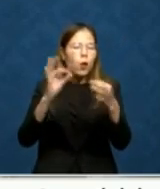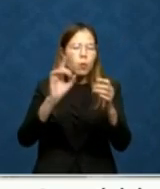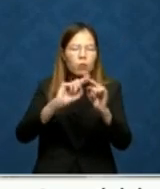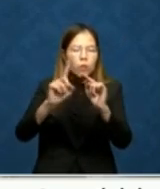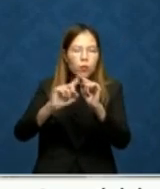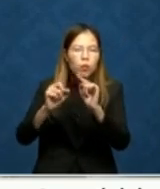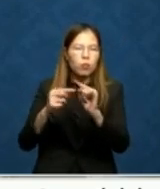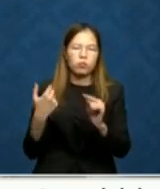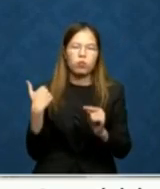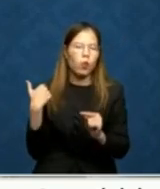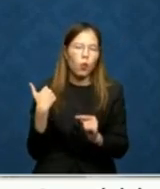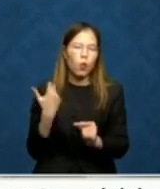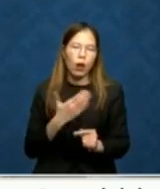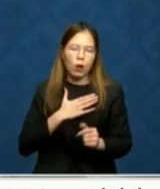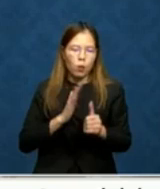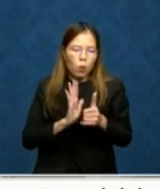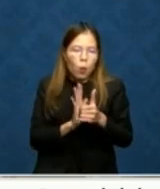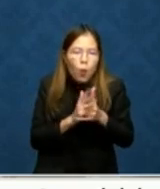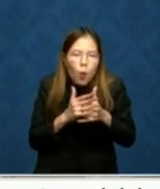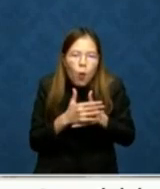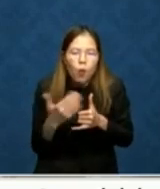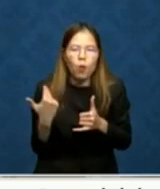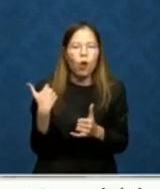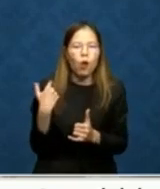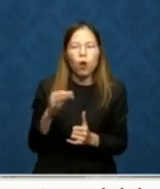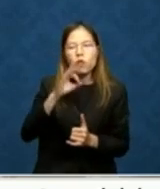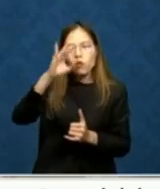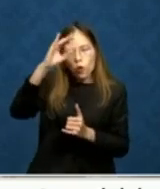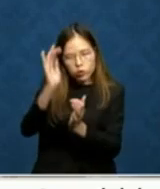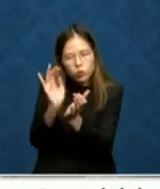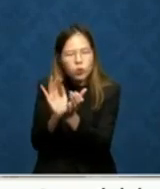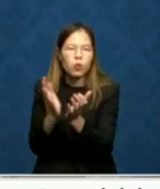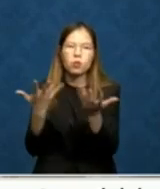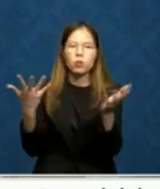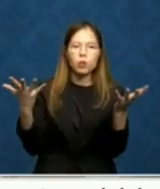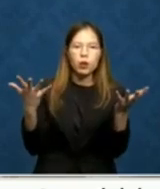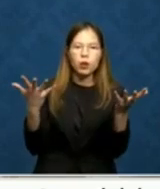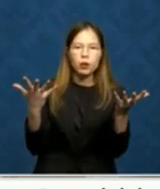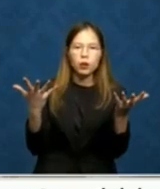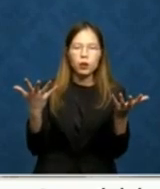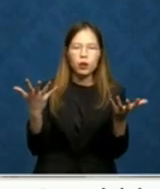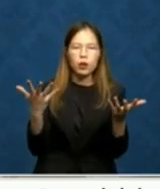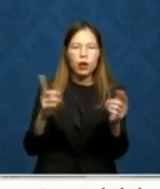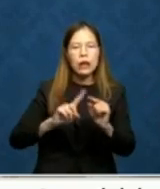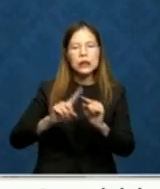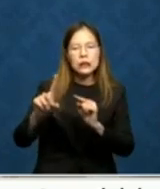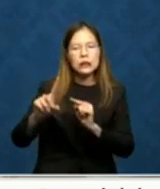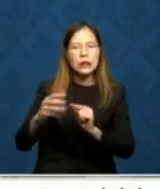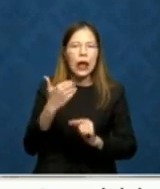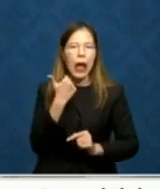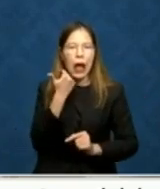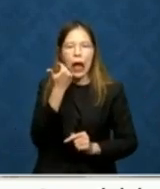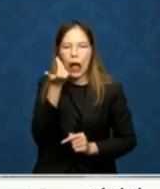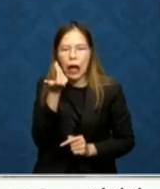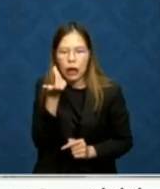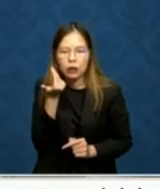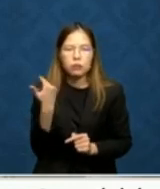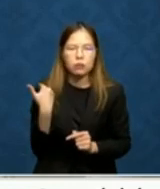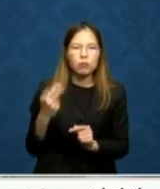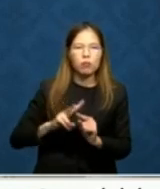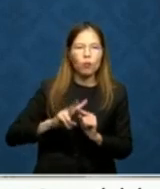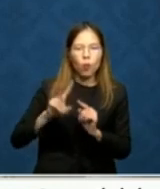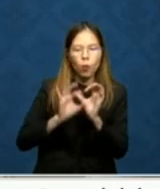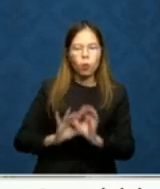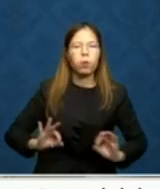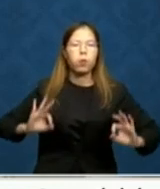ทำไม่กล้าที่จะออกมาผู้ที่ถูกกระทำเนี่ยหนึ่งที่ไม่กล้าที่ออกมาเพราะหนึ่งด้วยความอายแล้วค่ะและประเด็นที่สองที่สำคัญที่สุ